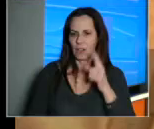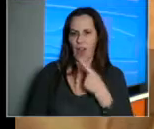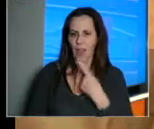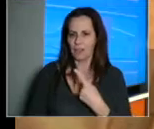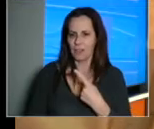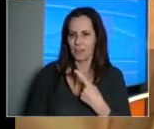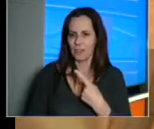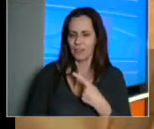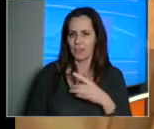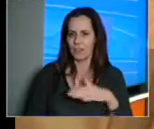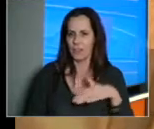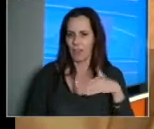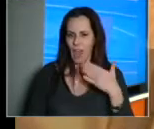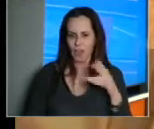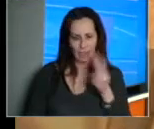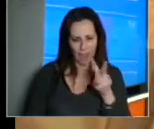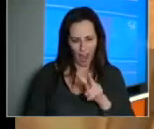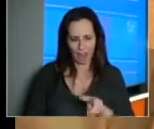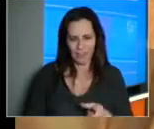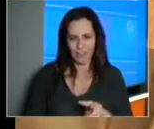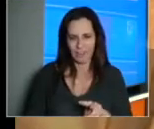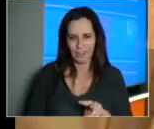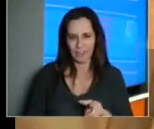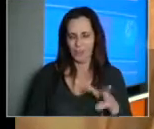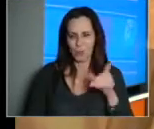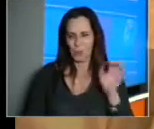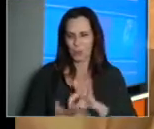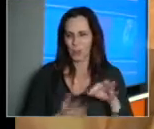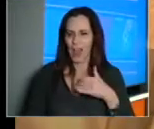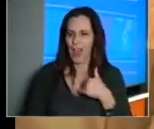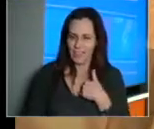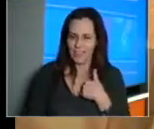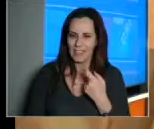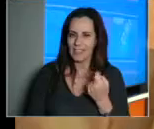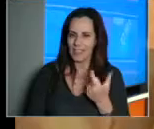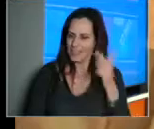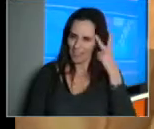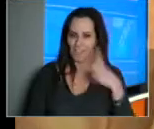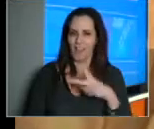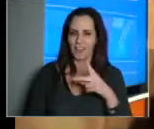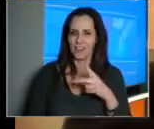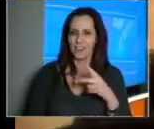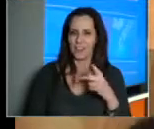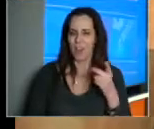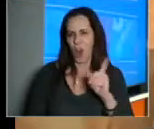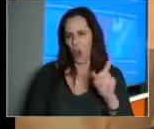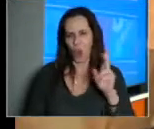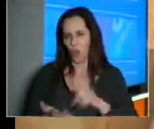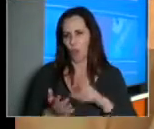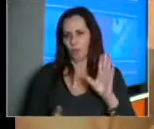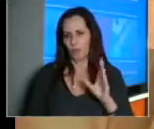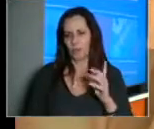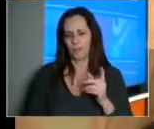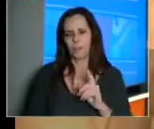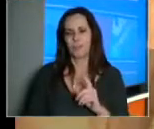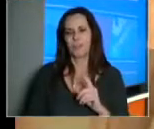לומר שבדיעבד, אחרי קריאה יותר עמוקה של הדברים של יובל, אני כנראה קצת פירשתי אותו מרחיק לכת, לקחתי את זה למקום